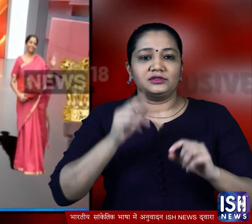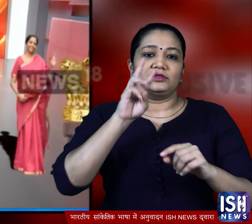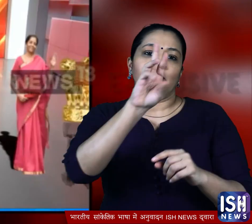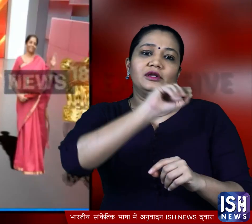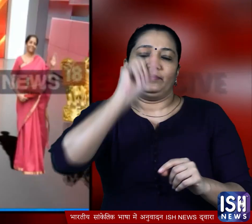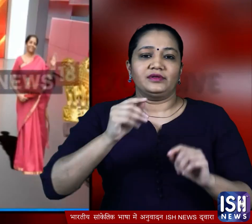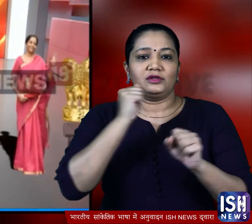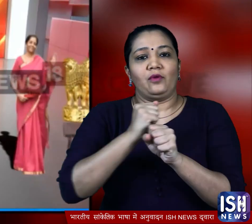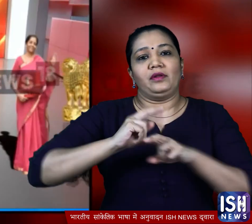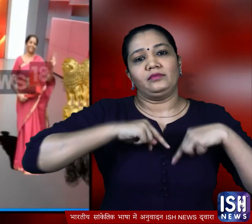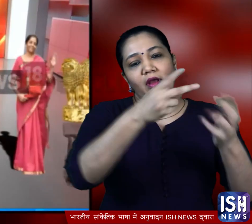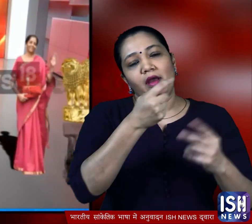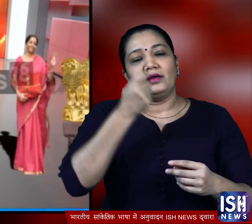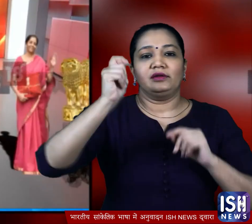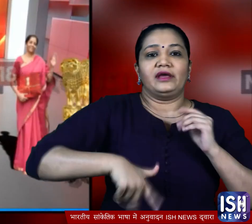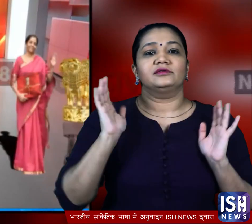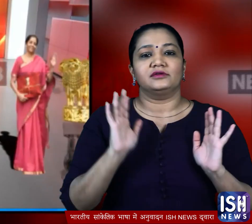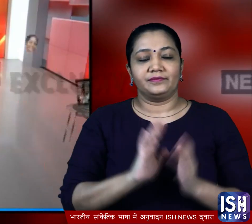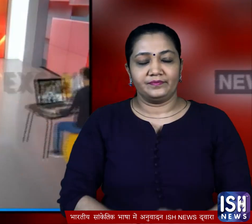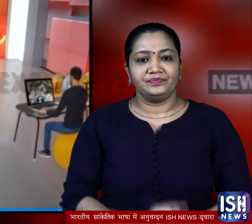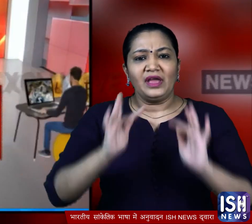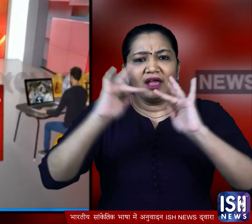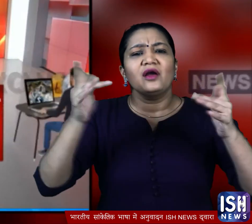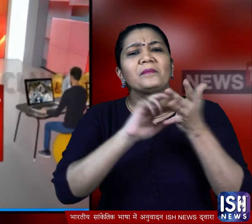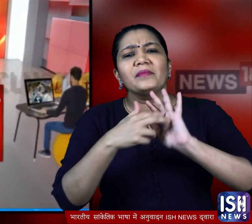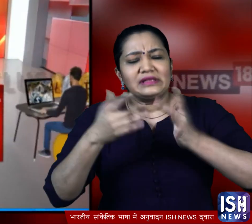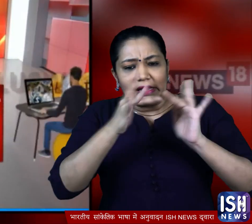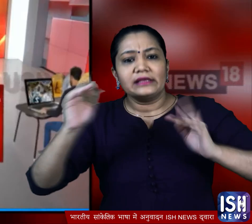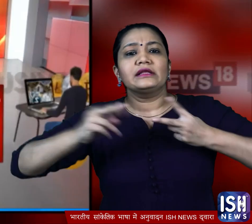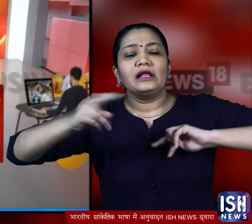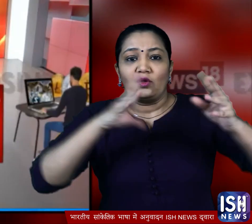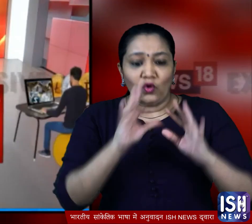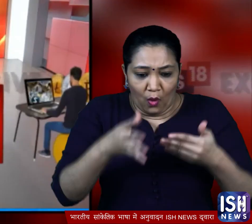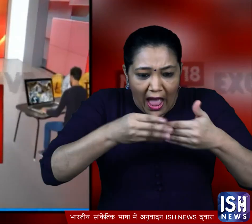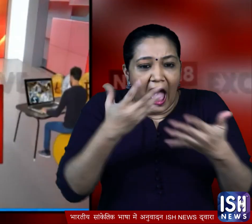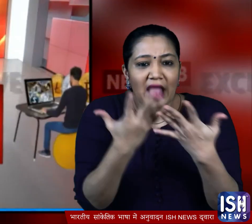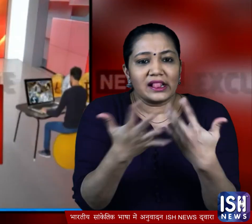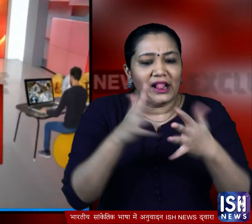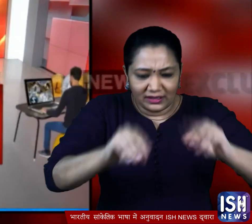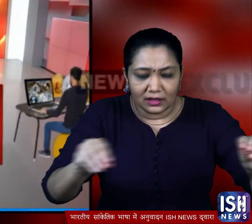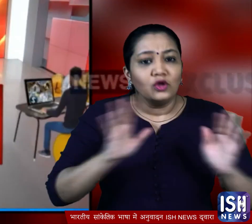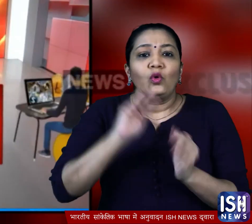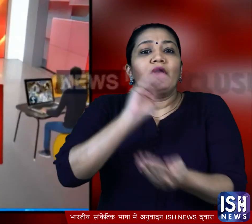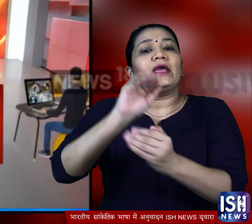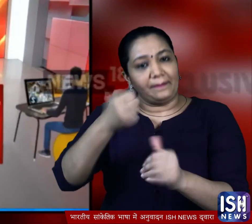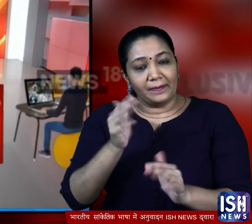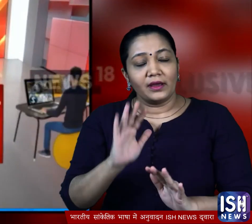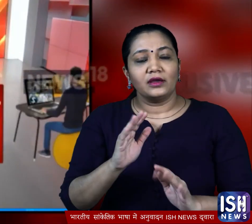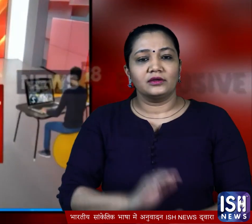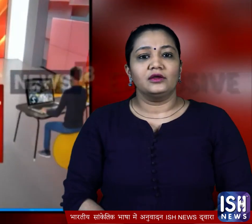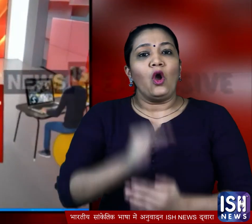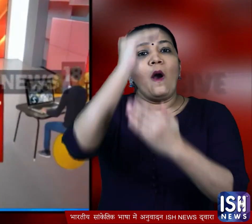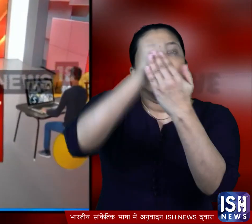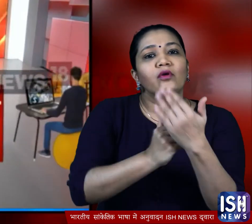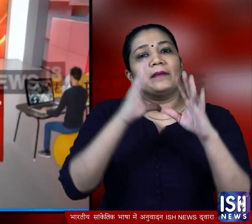को 30% टैक्स देना होगा। क्रिप्टो करेंसी एक तरह की डिजिटल करेंसी है जिसे आप छू तो नहीं सकते लेकिन रख सकते हैं, जिसे एक